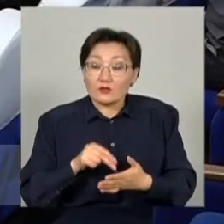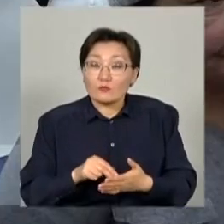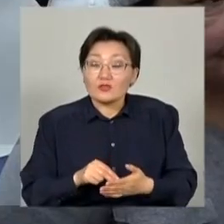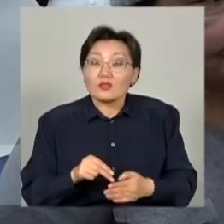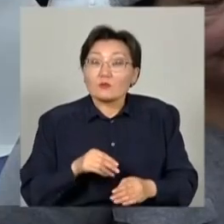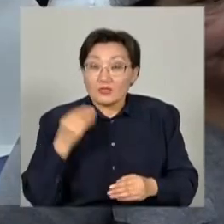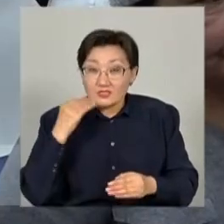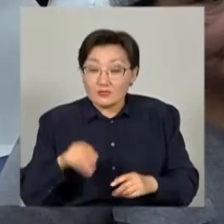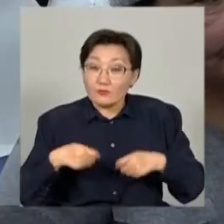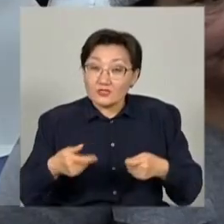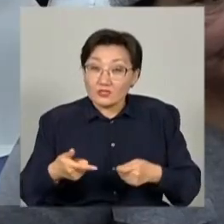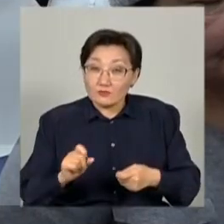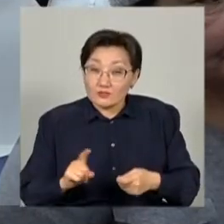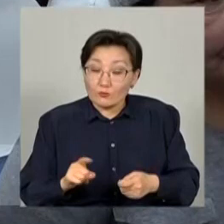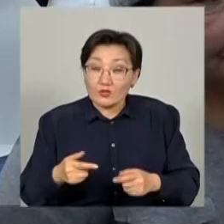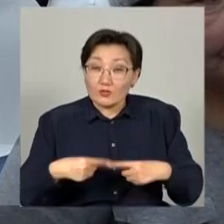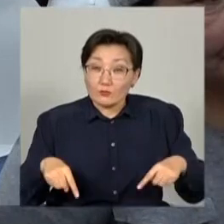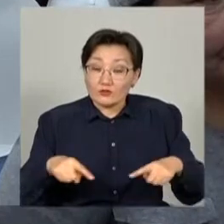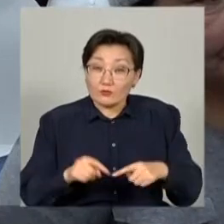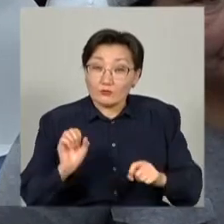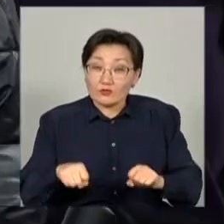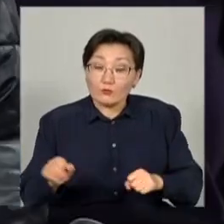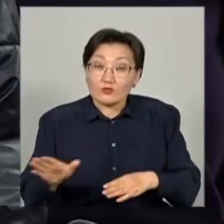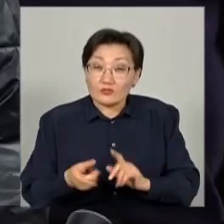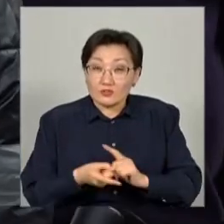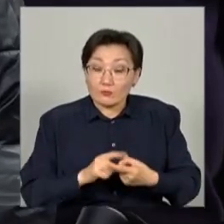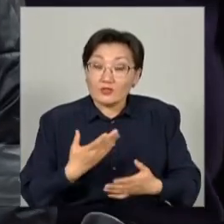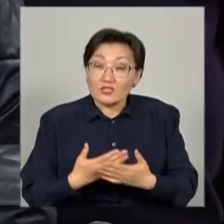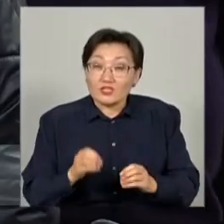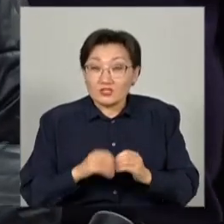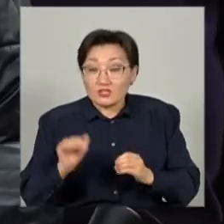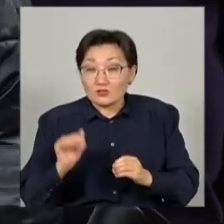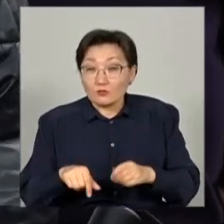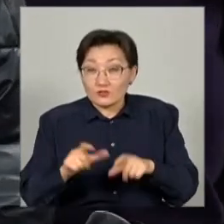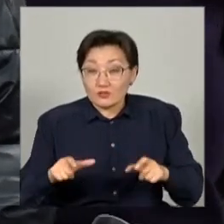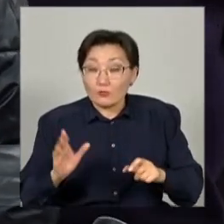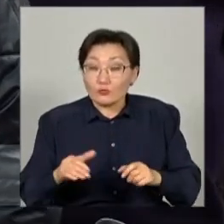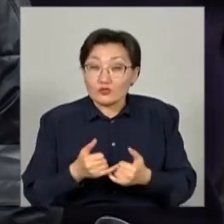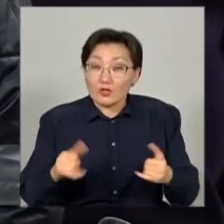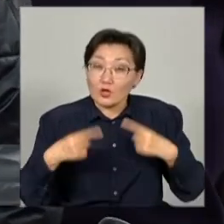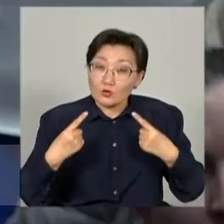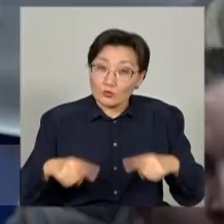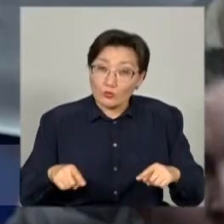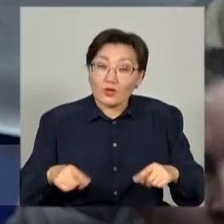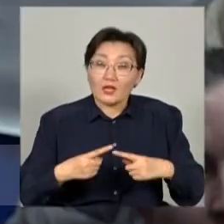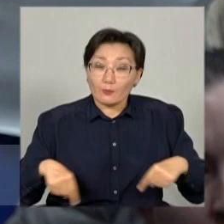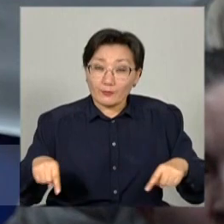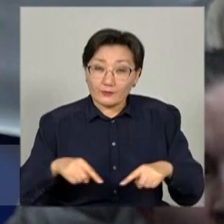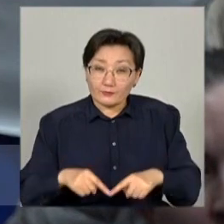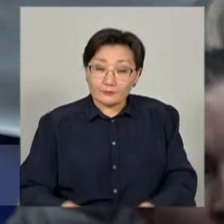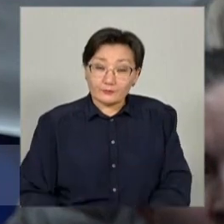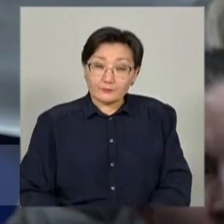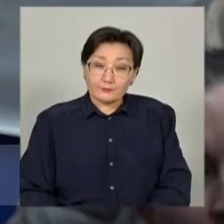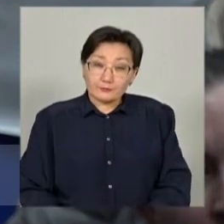и качеству подаваемого газа компанию-поставщика могут сменить. И почти 10 тысяч человек будет обслуживать другая подрядная организация.